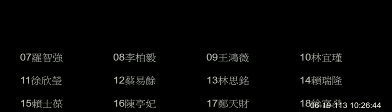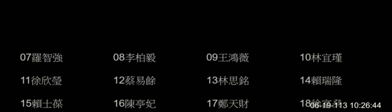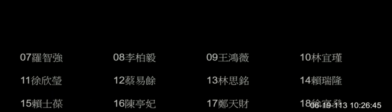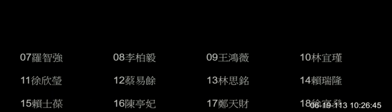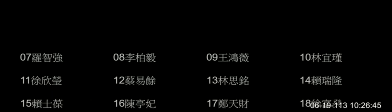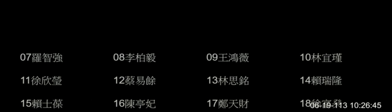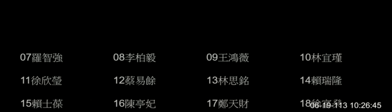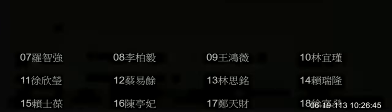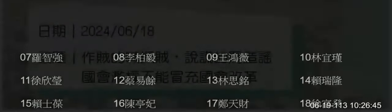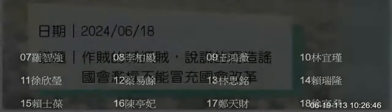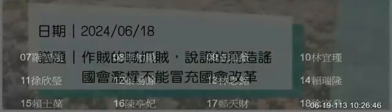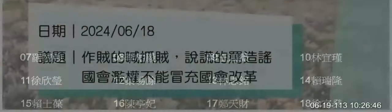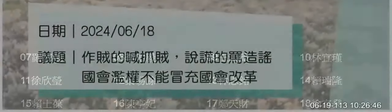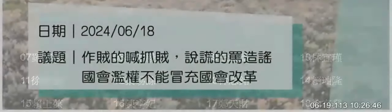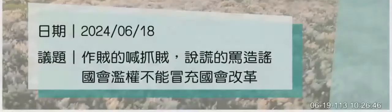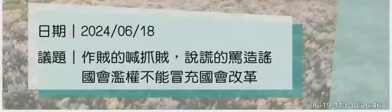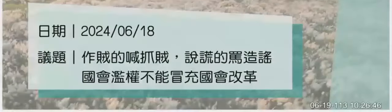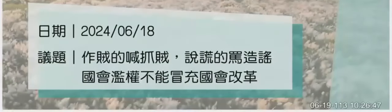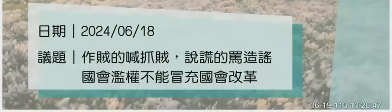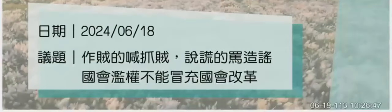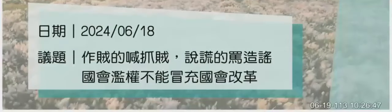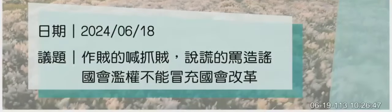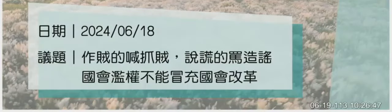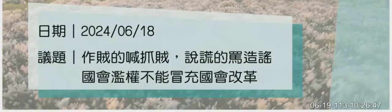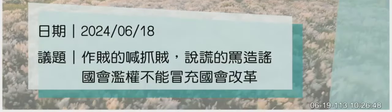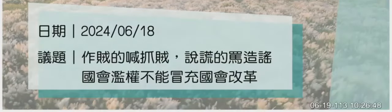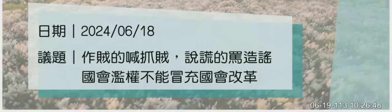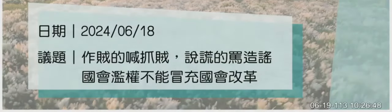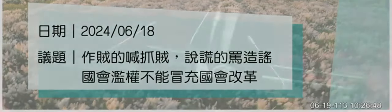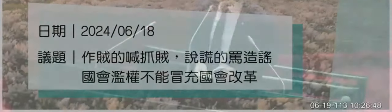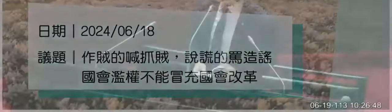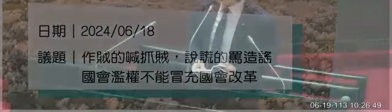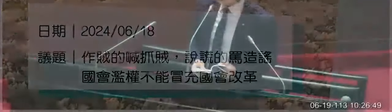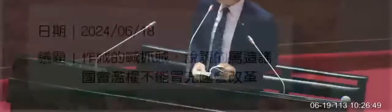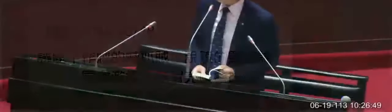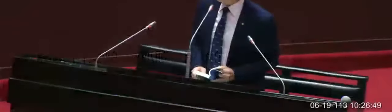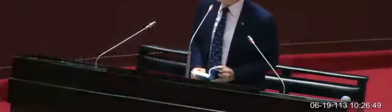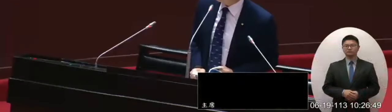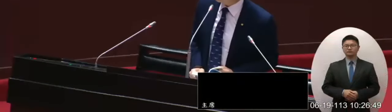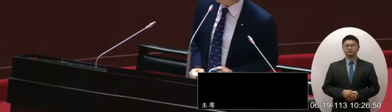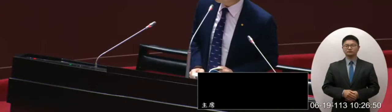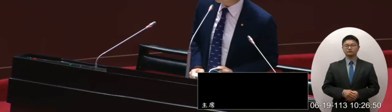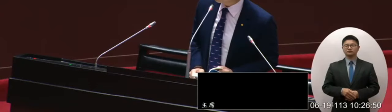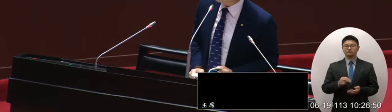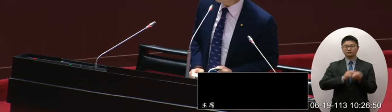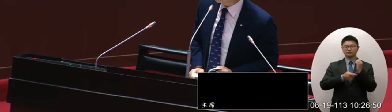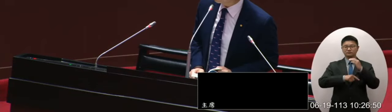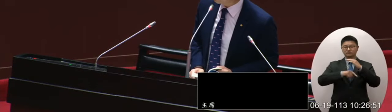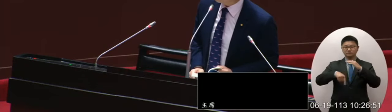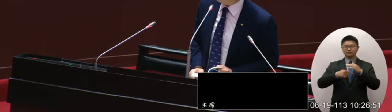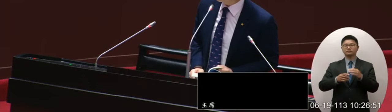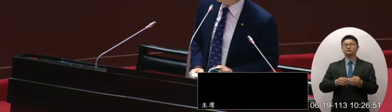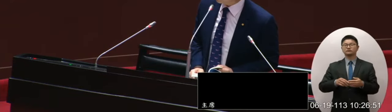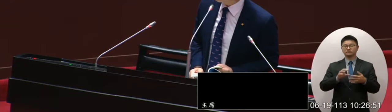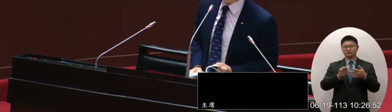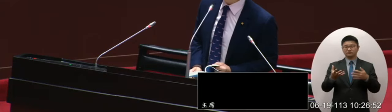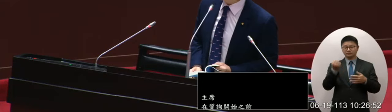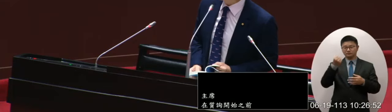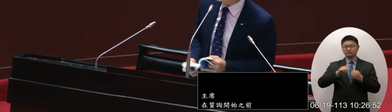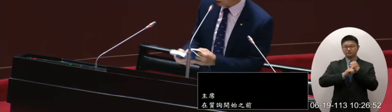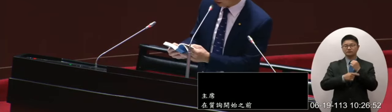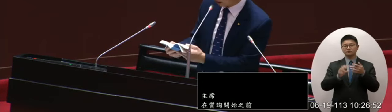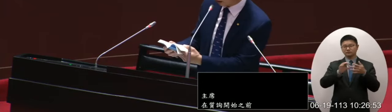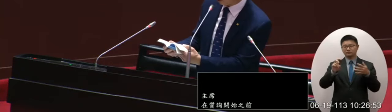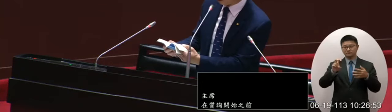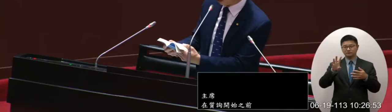主席，在质询开始之前，请求院长哈来落实执行立法院质询刑事法第二十四条及第二十五